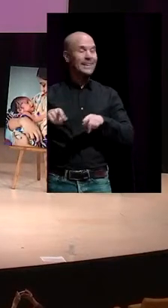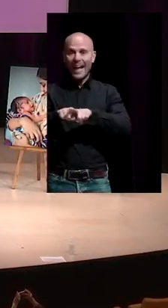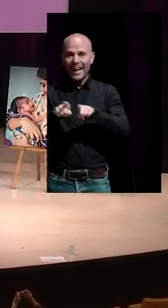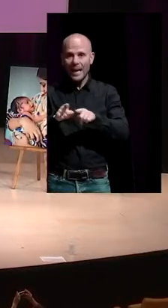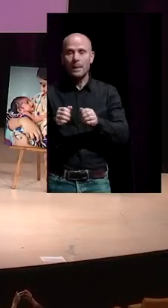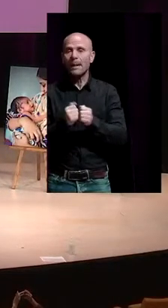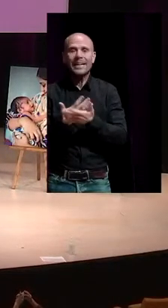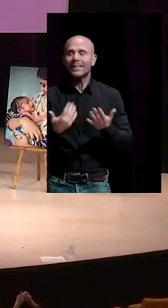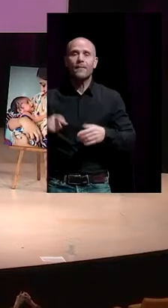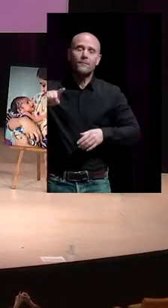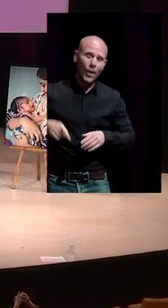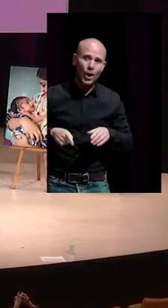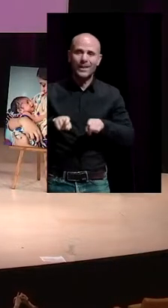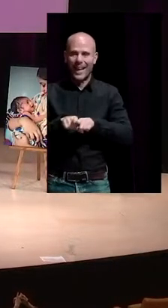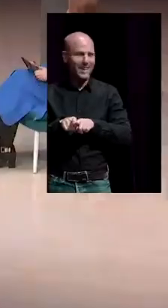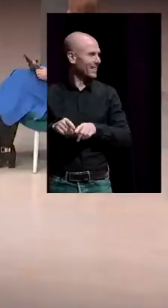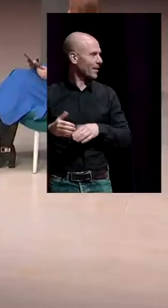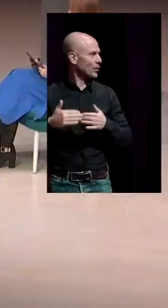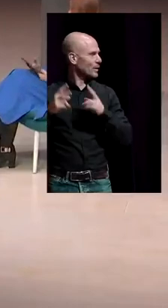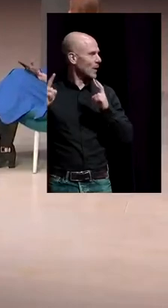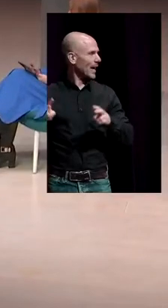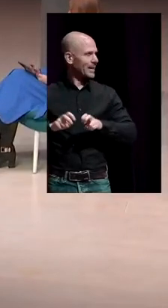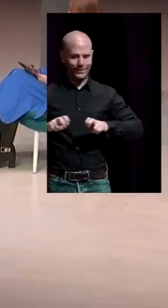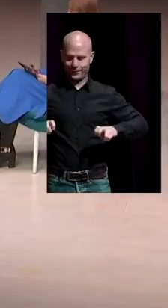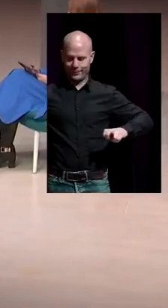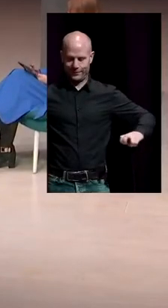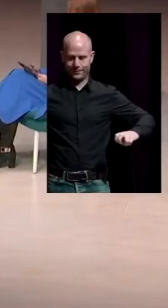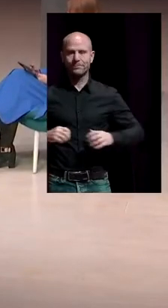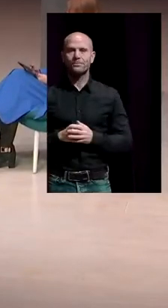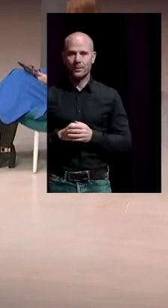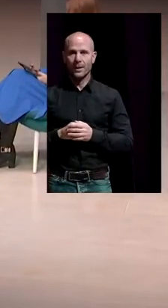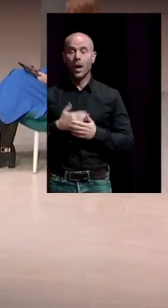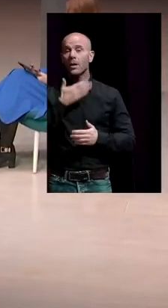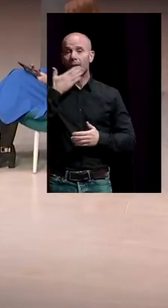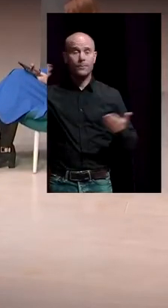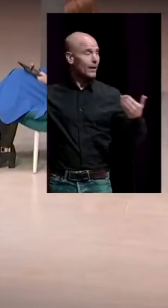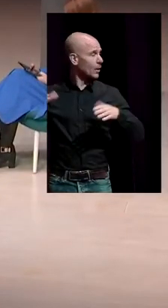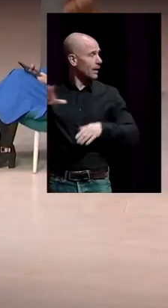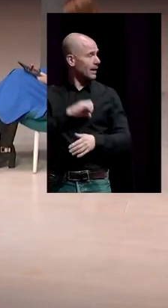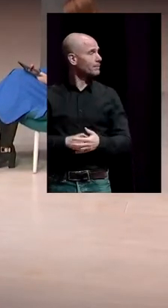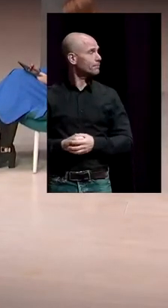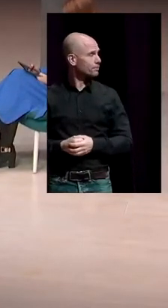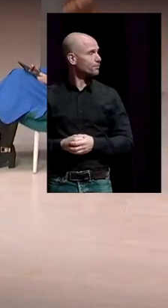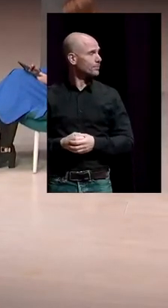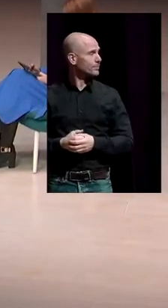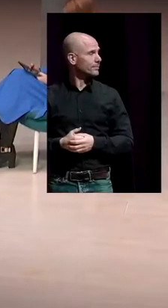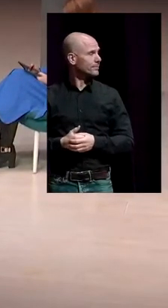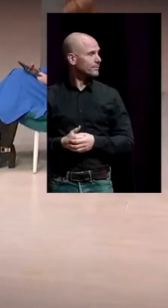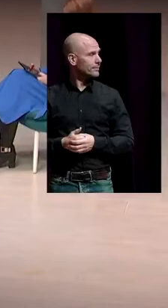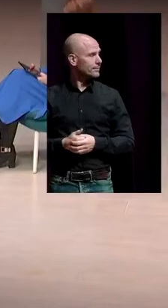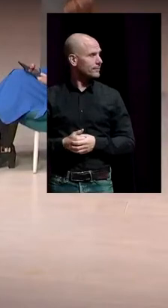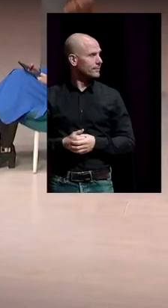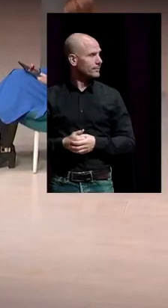nära. Så här gör vi. Varmt välkomna allihopa.